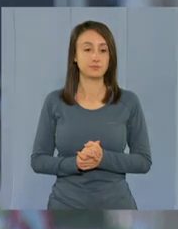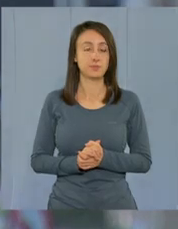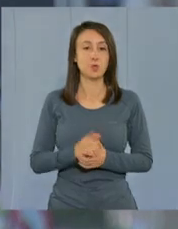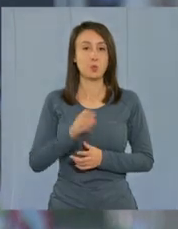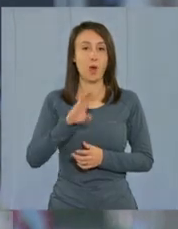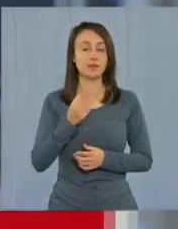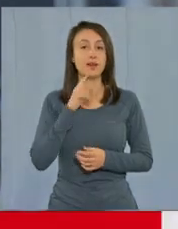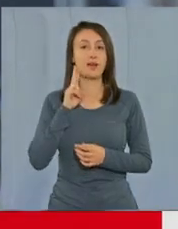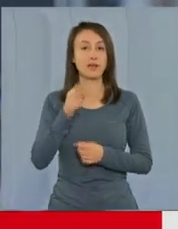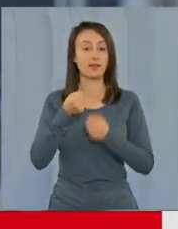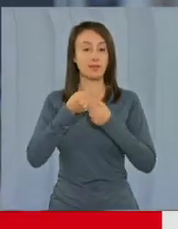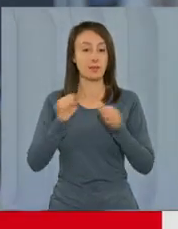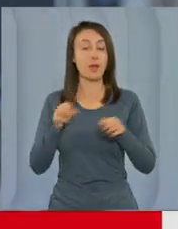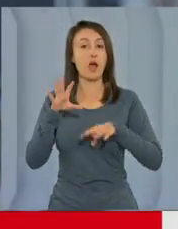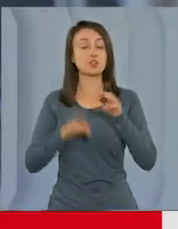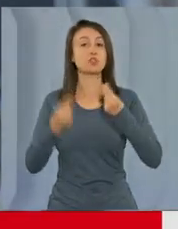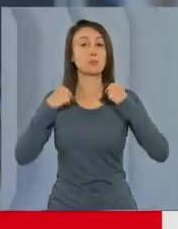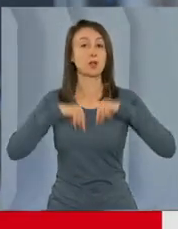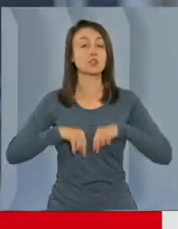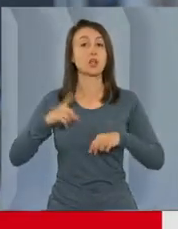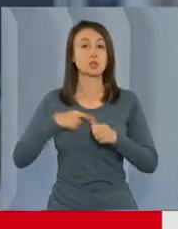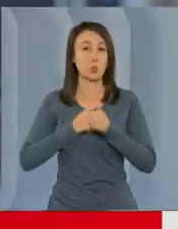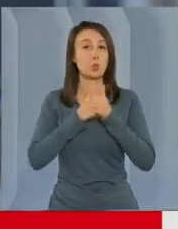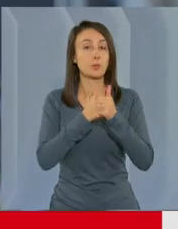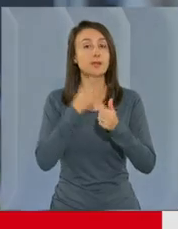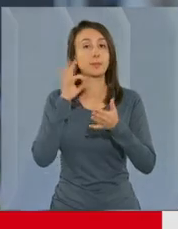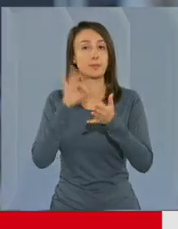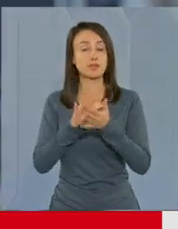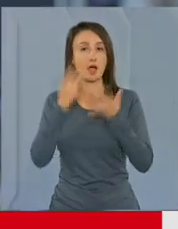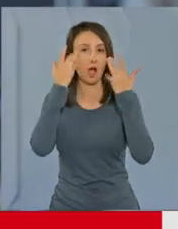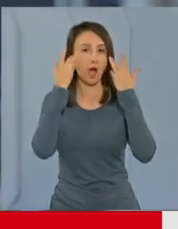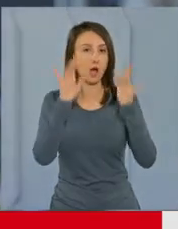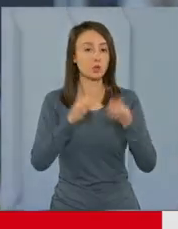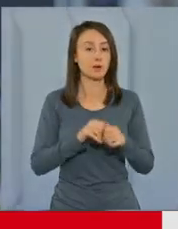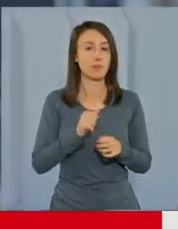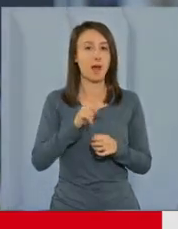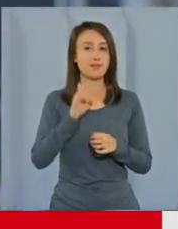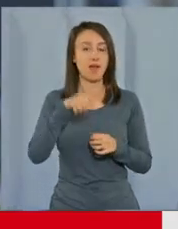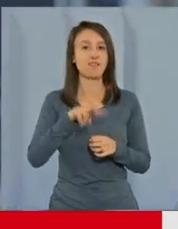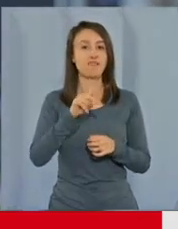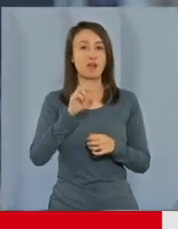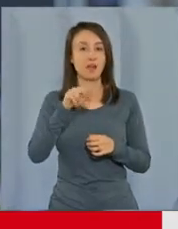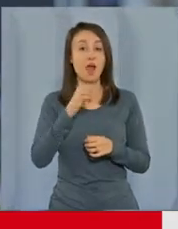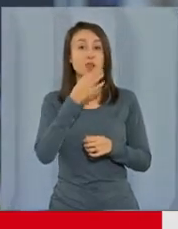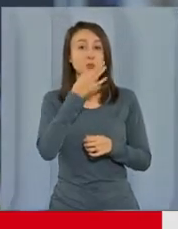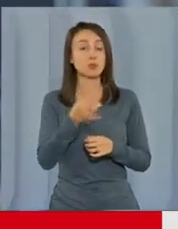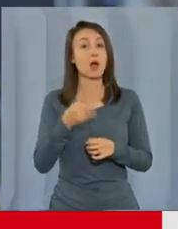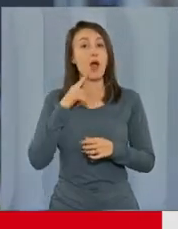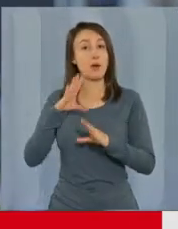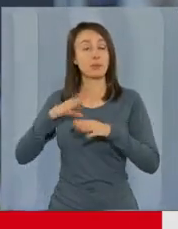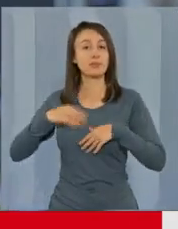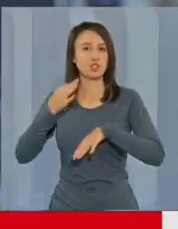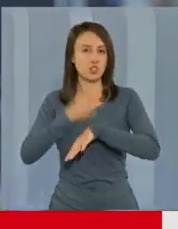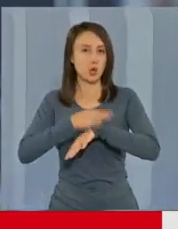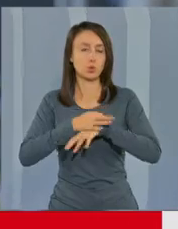Mircea Droană, candidatul independent la alegerile prezidențiale, este urmărit și în prezent de cadourile de la Marian Vanghelie. Mircea Droană a spus că a primit